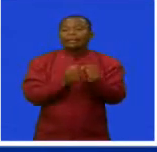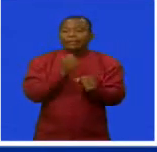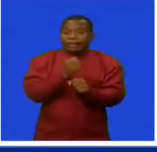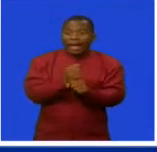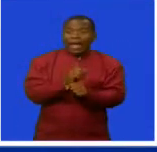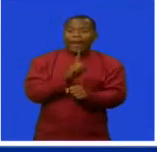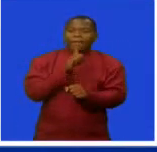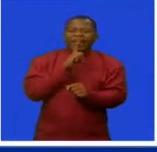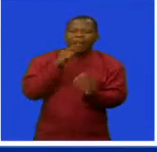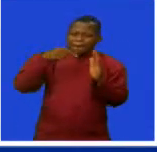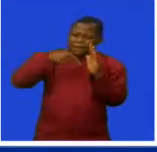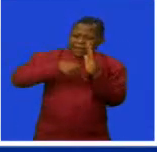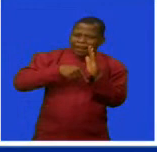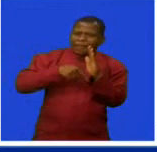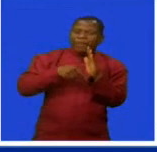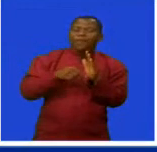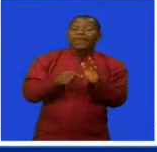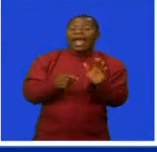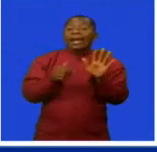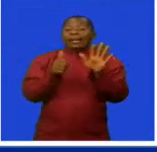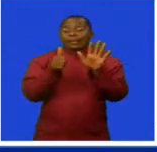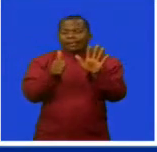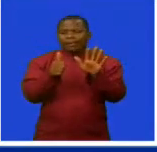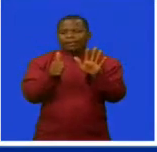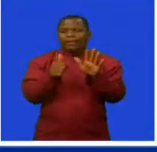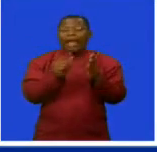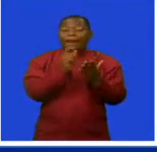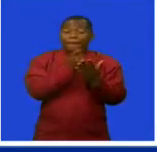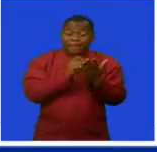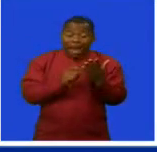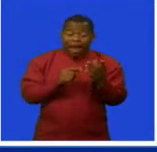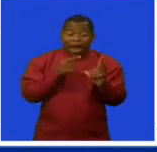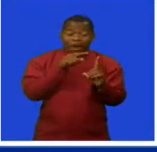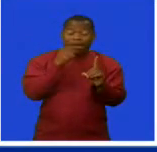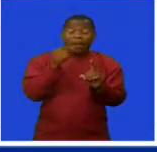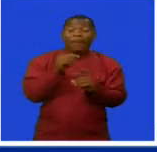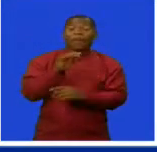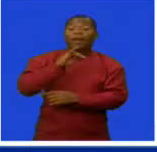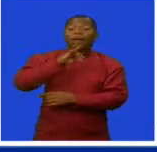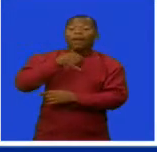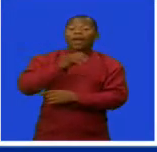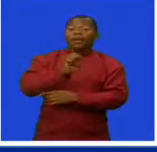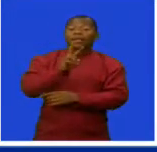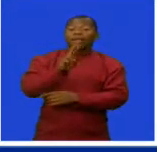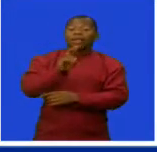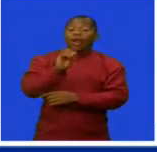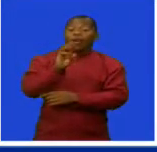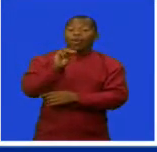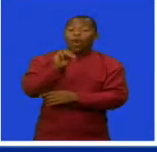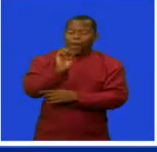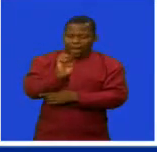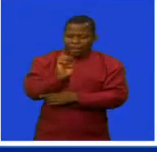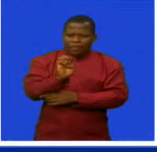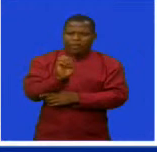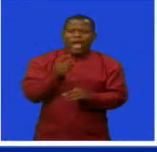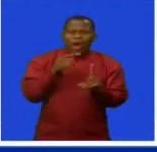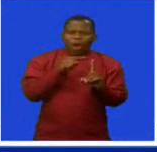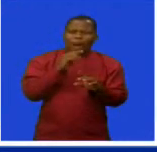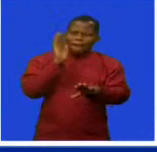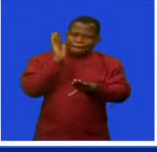eminyakeni lengu-6. Mapalane wakheke kuleso sikhathi Jerome Valk yena ke wanikwa iminyaka lengu-12 kodwa ke